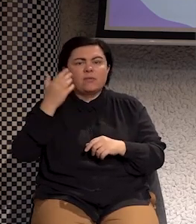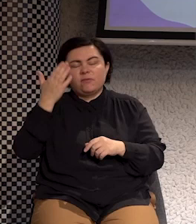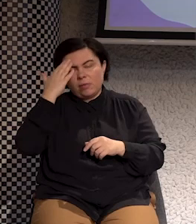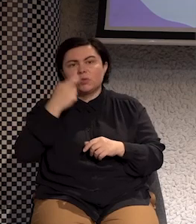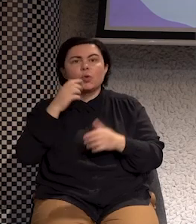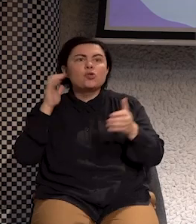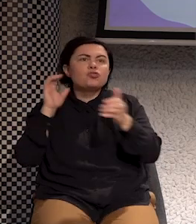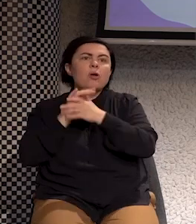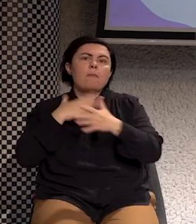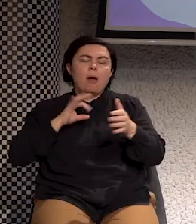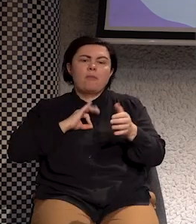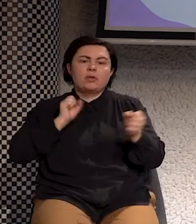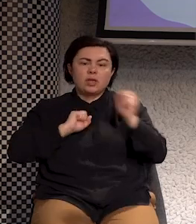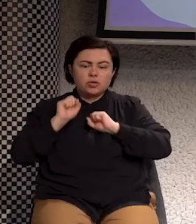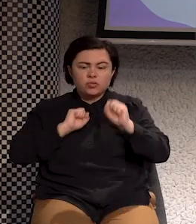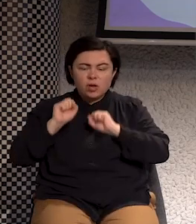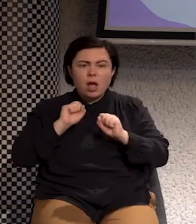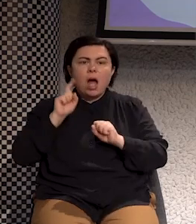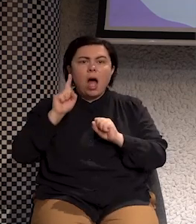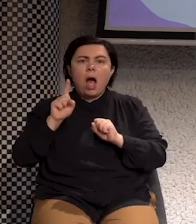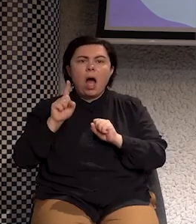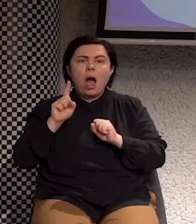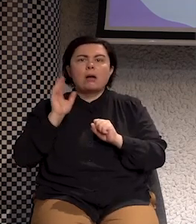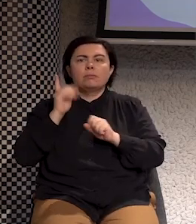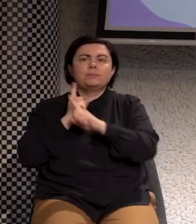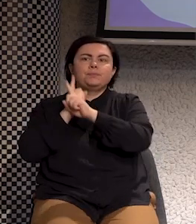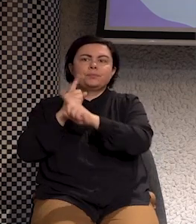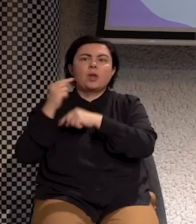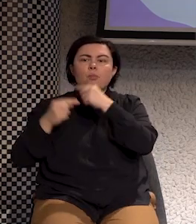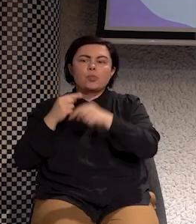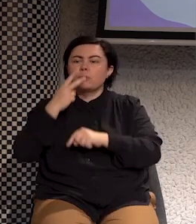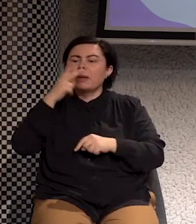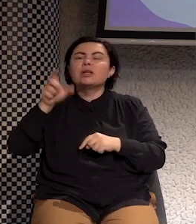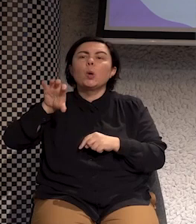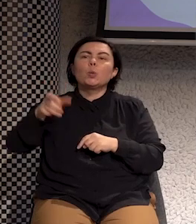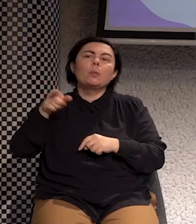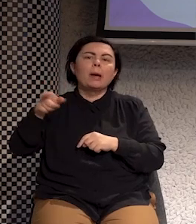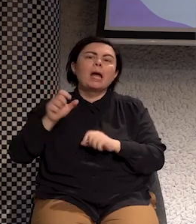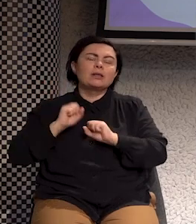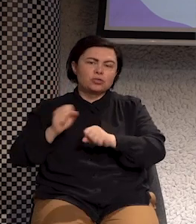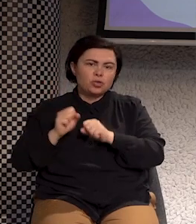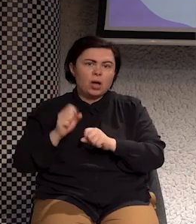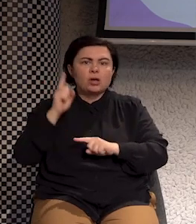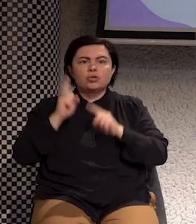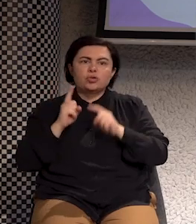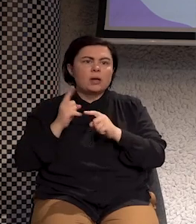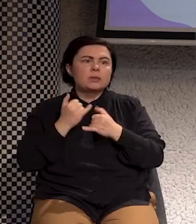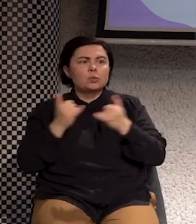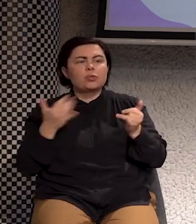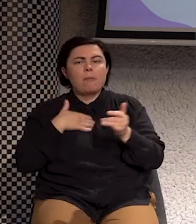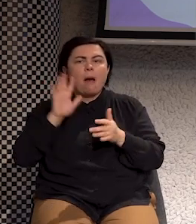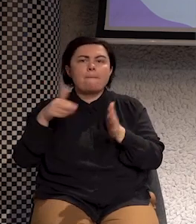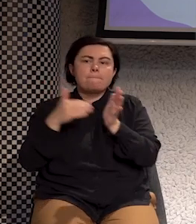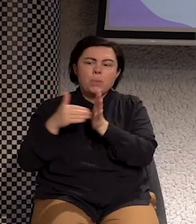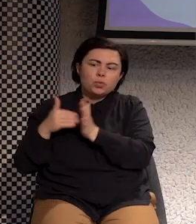też swoje ćwiczenia, które z nimi robimy, ale w dużej mierze podążamy za procesem grupowym, więc one tam są czasem różne potrzeby,